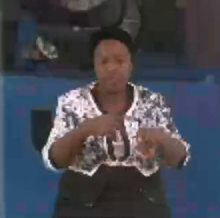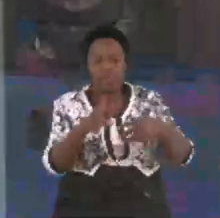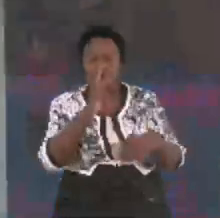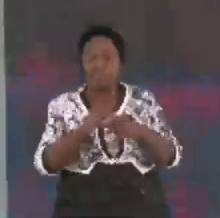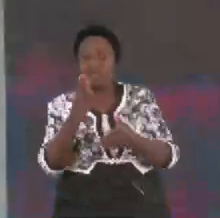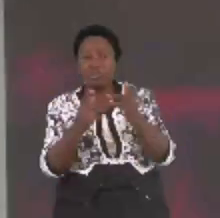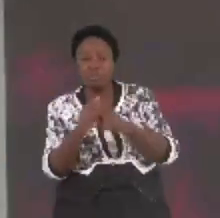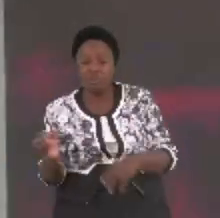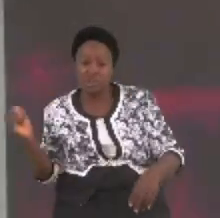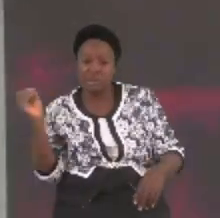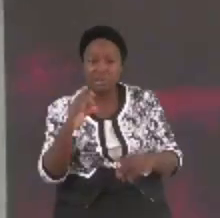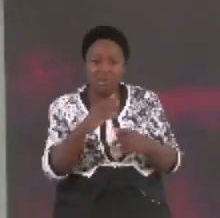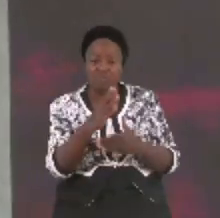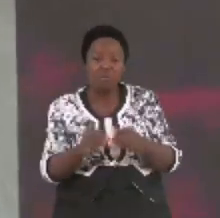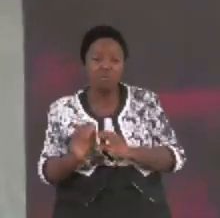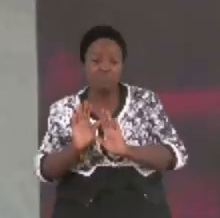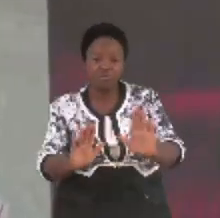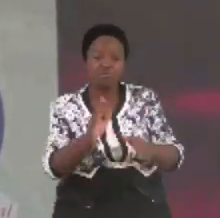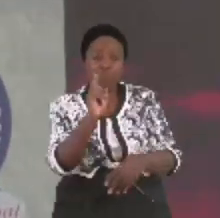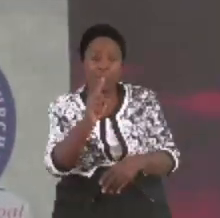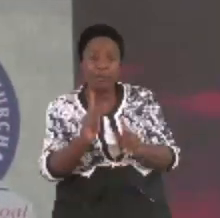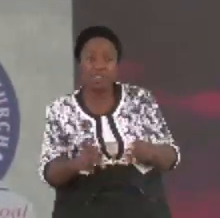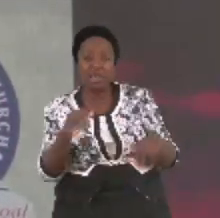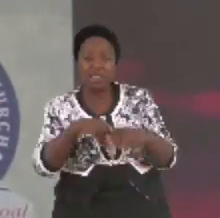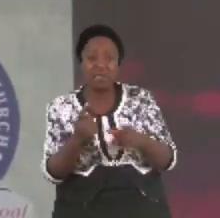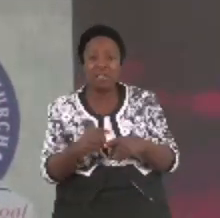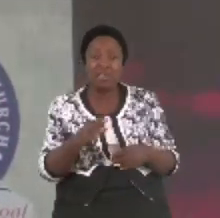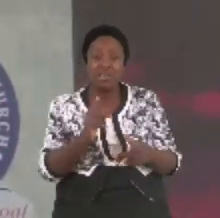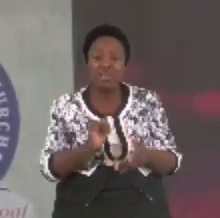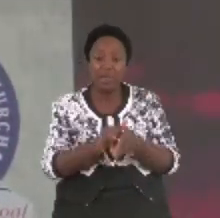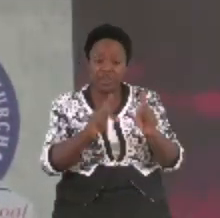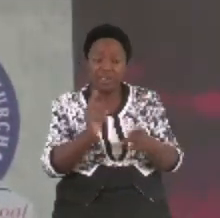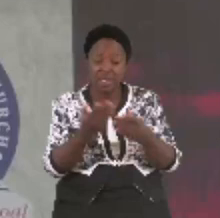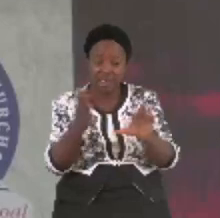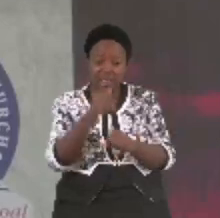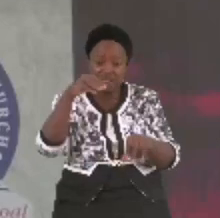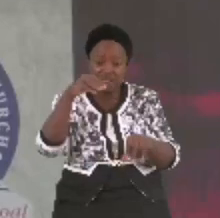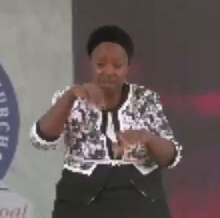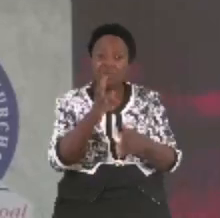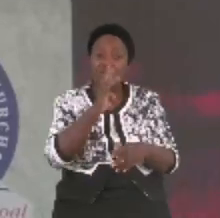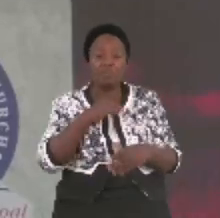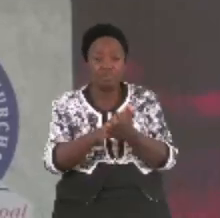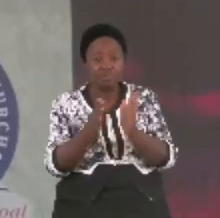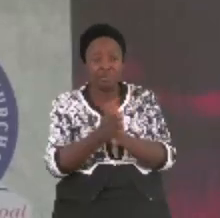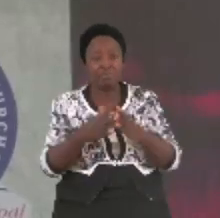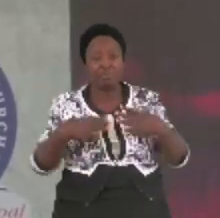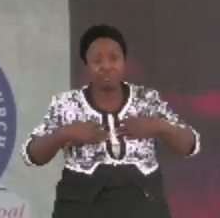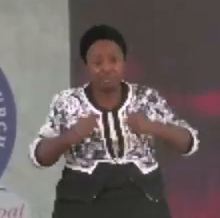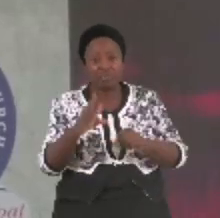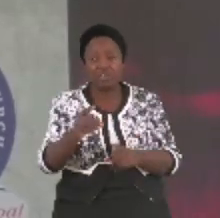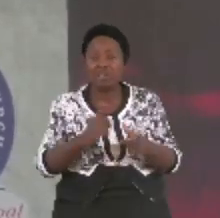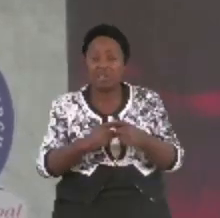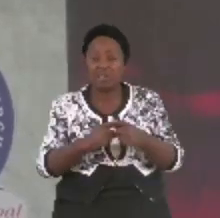allait, donc la première personne qui descendait le premier était guéri. Il a dit, je